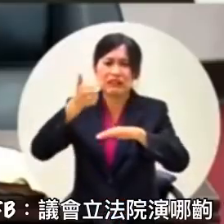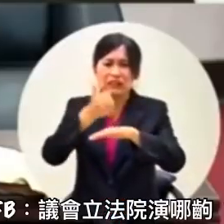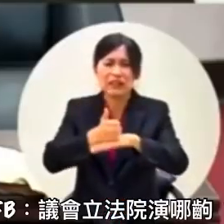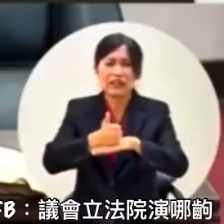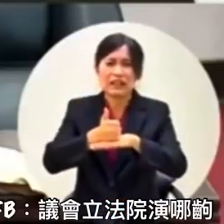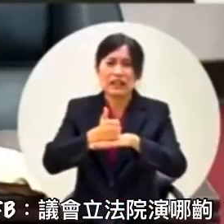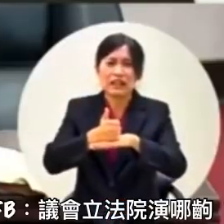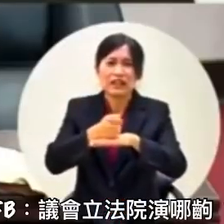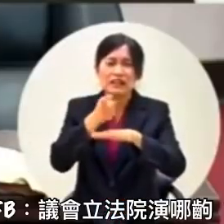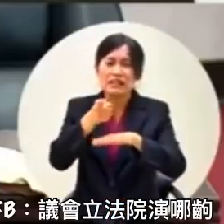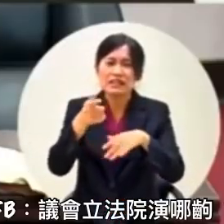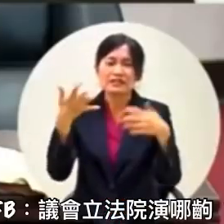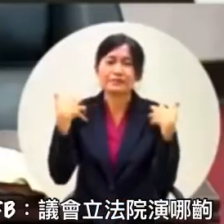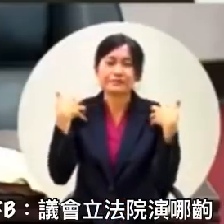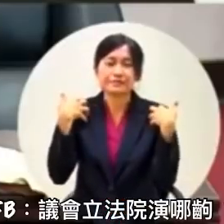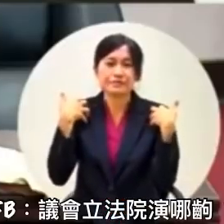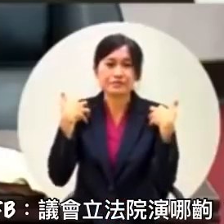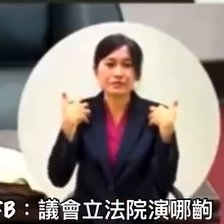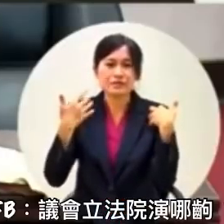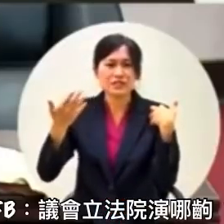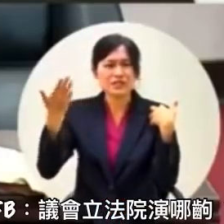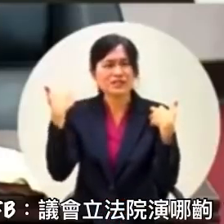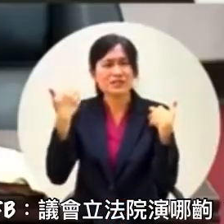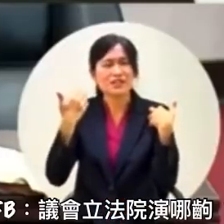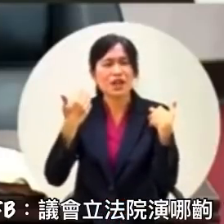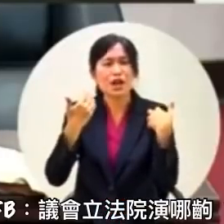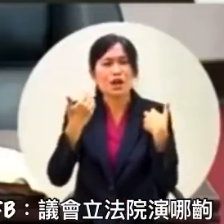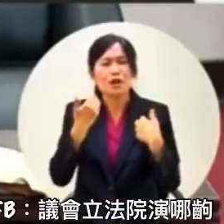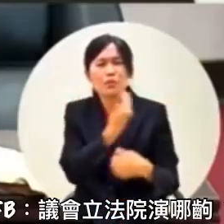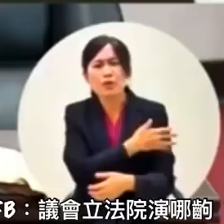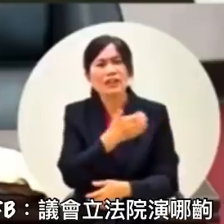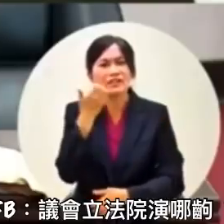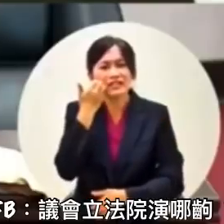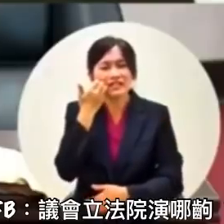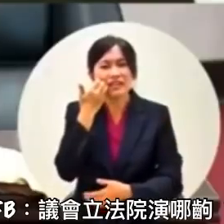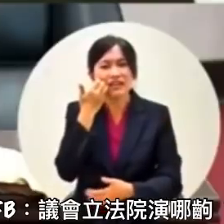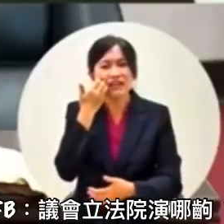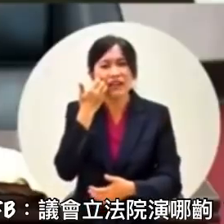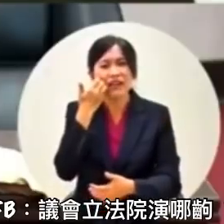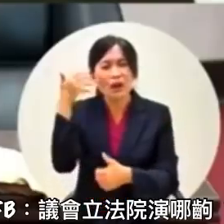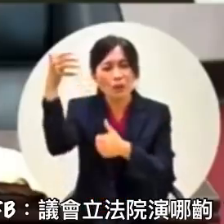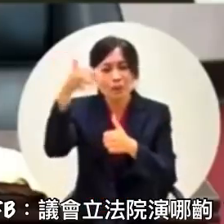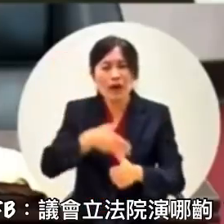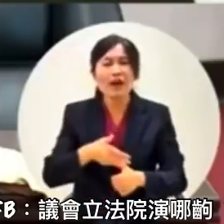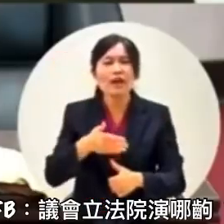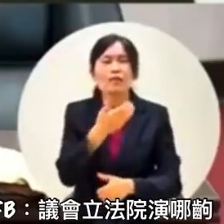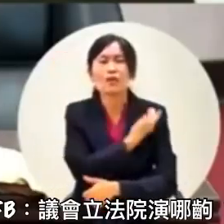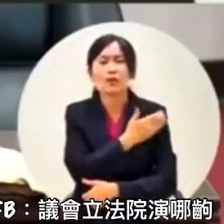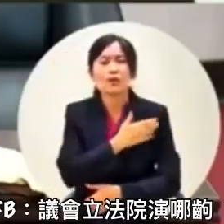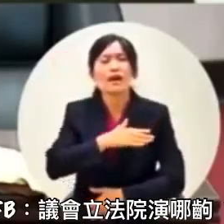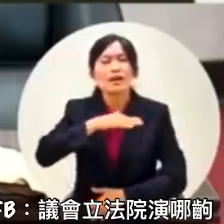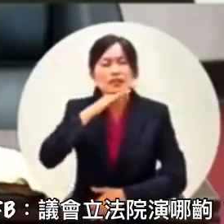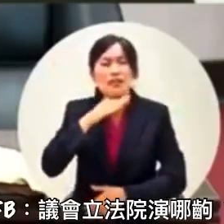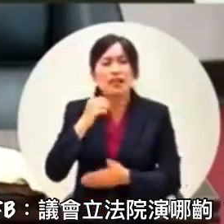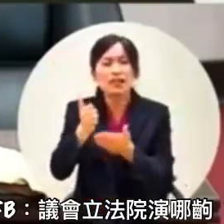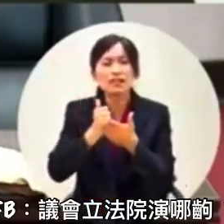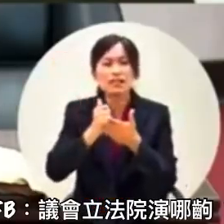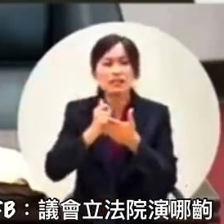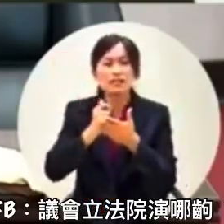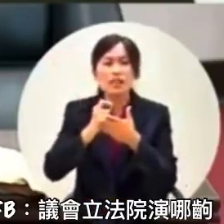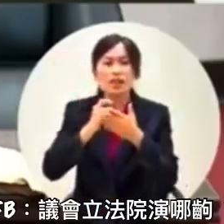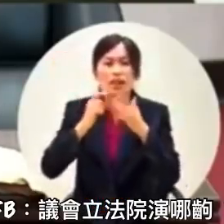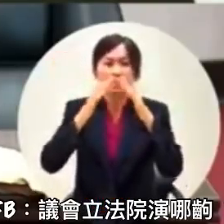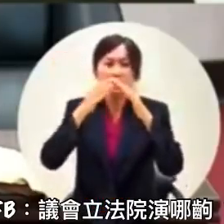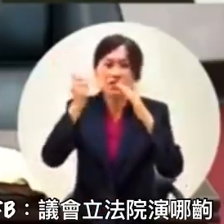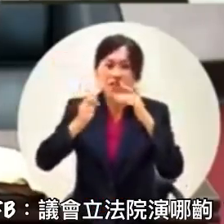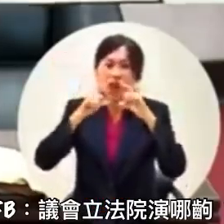管是过去是哪一个政党所留下来的，担任市长就是要面对这样的问题这个等一下请市长答复，你有什么长期怎么解